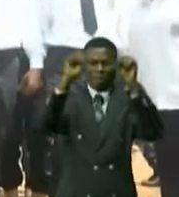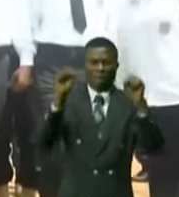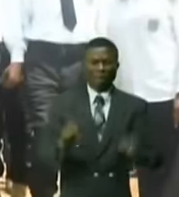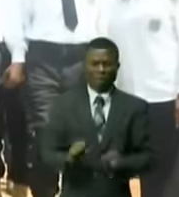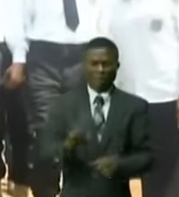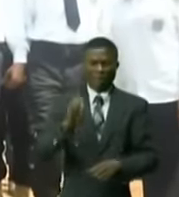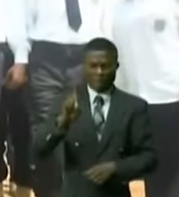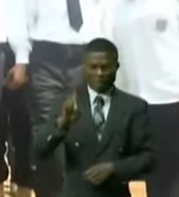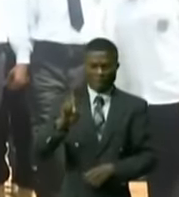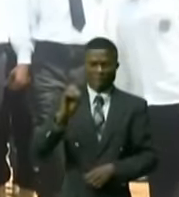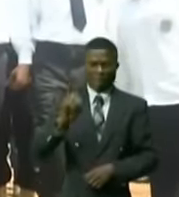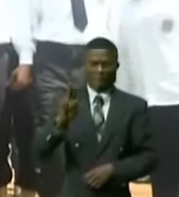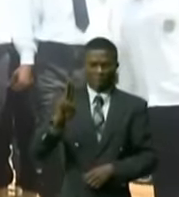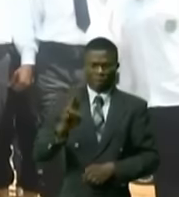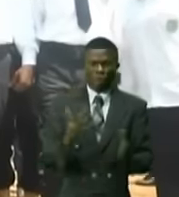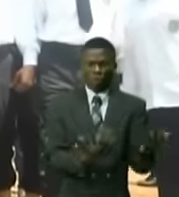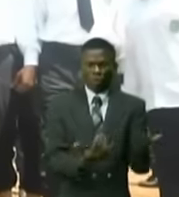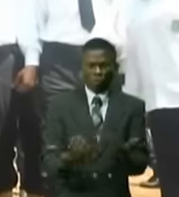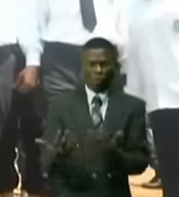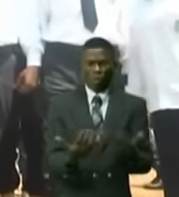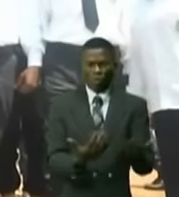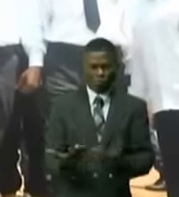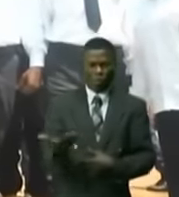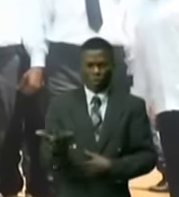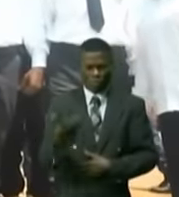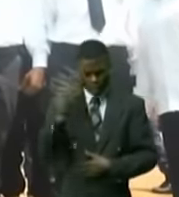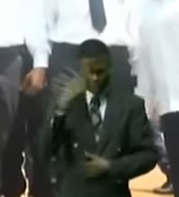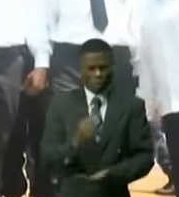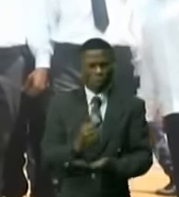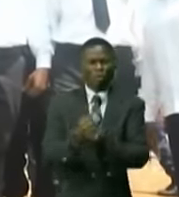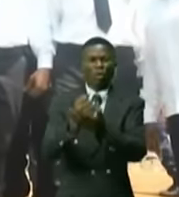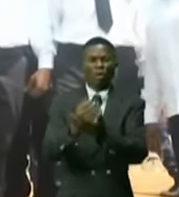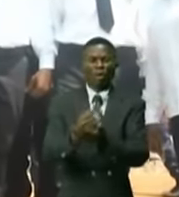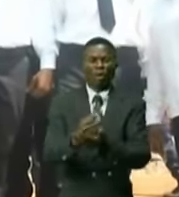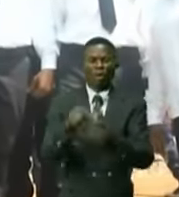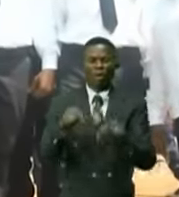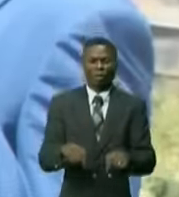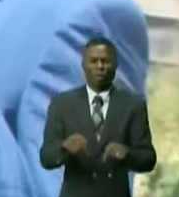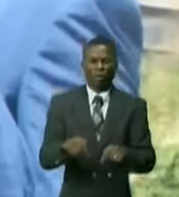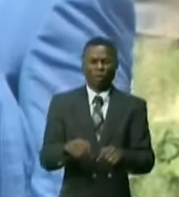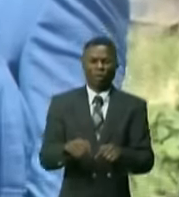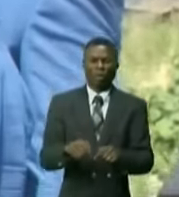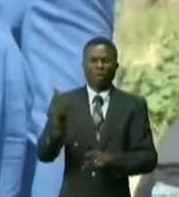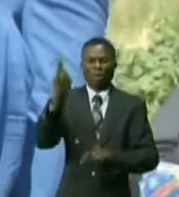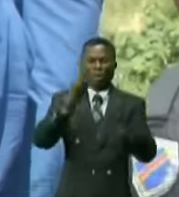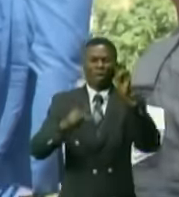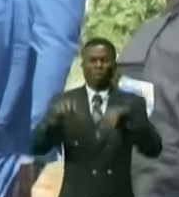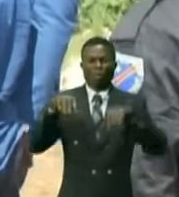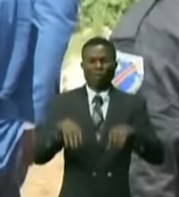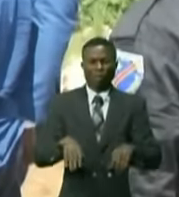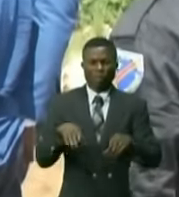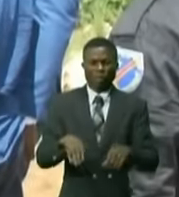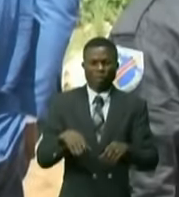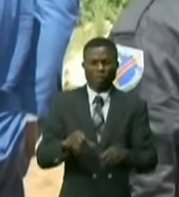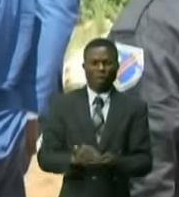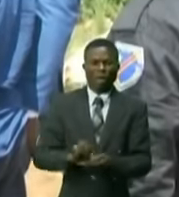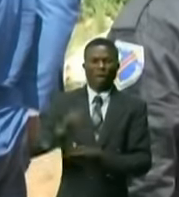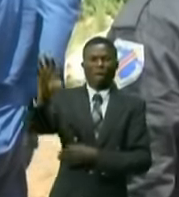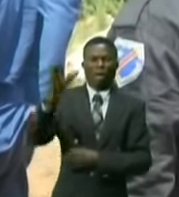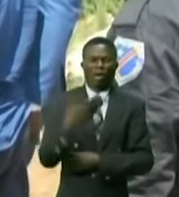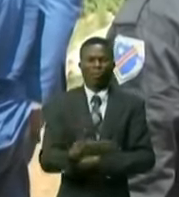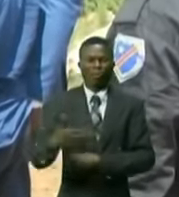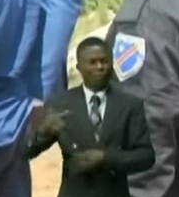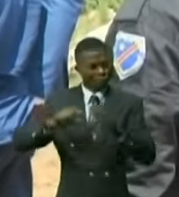douanier informatisé Sidonia Word pour faciliter désormais à la population du Bandundu à transférer ses